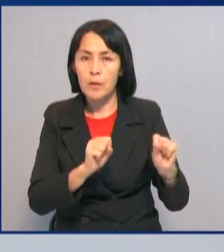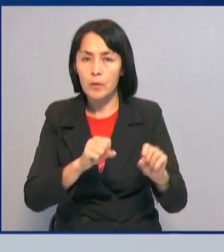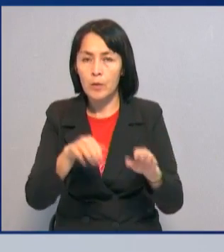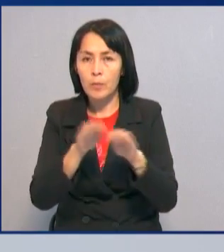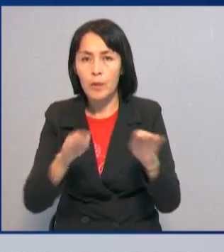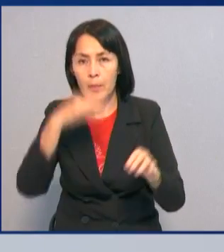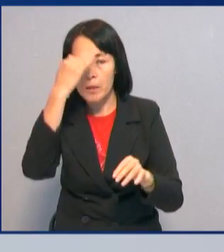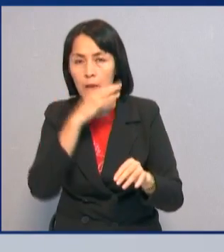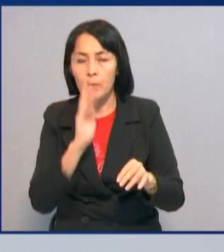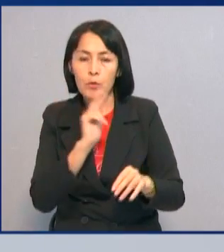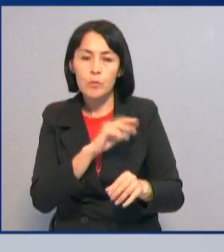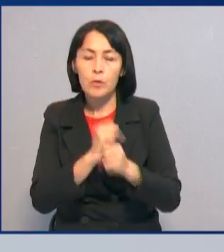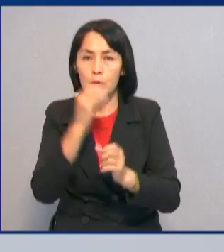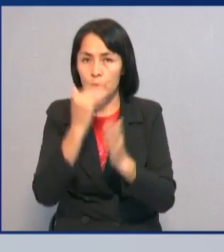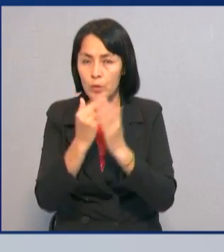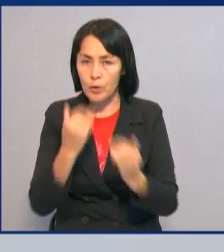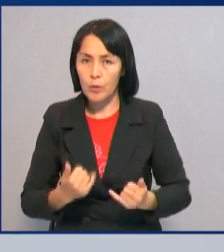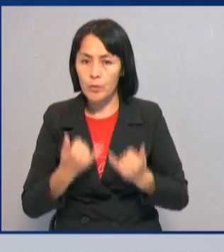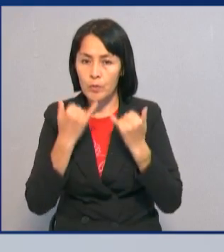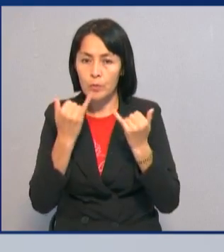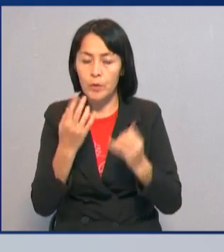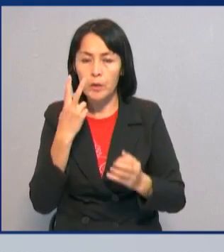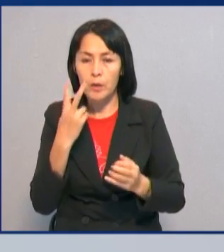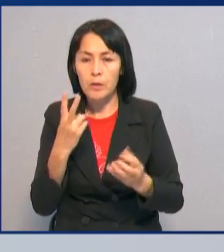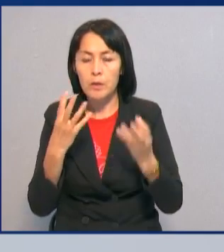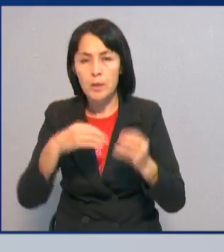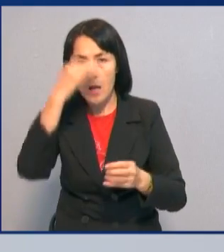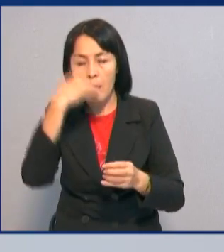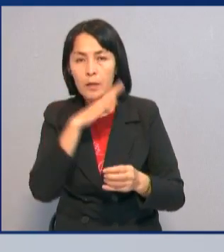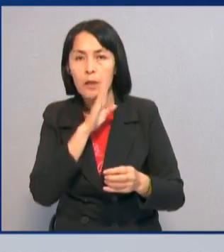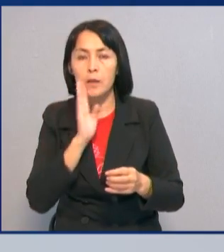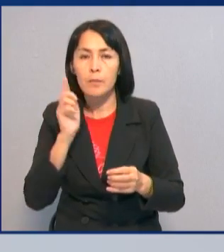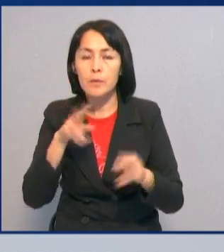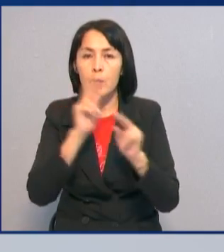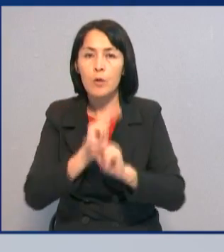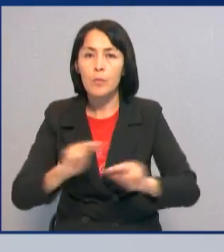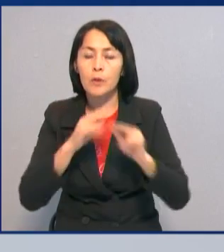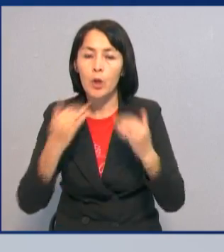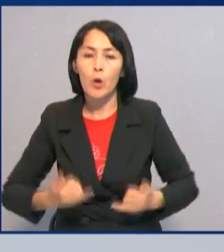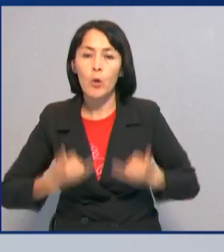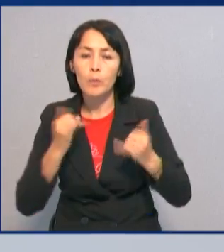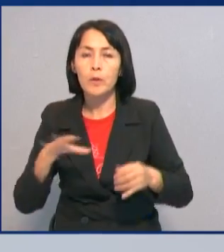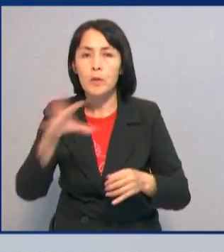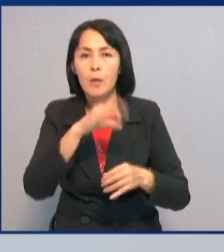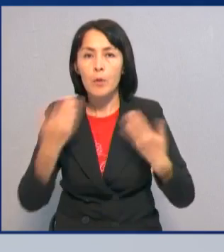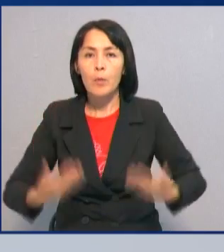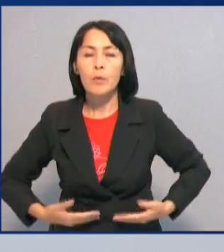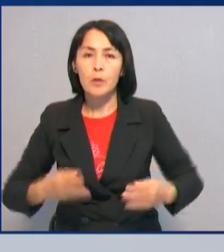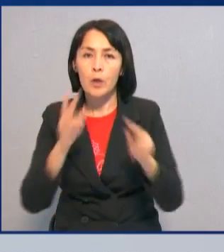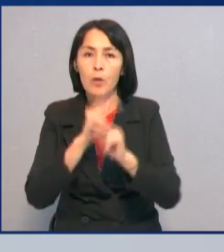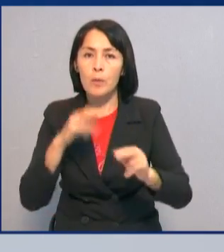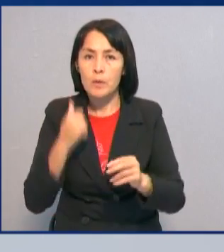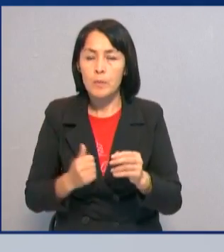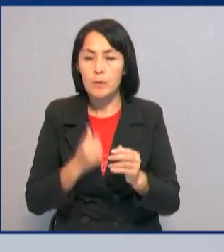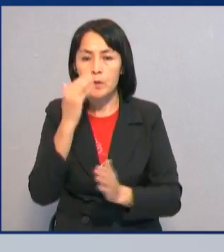жұмыс дегенде өзінің жоғары деңгейін көрсете білуі. Екіншіден, мына ата-аналар тарапынан да мұғалімге деген құрмет, жалпы қоғам тарапынан мұғалімнің